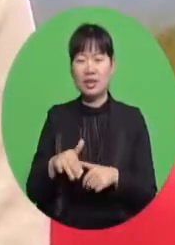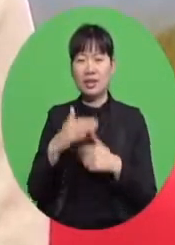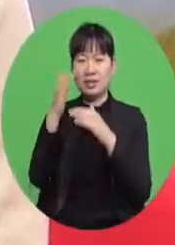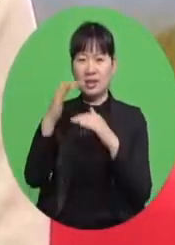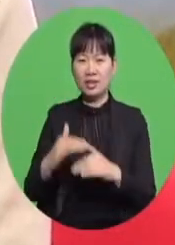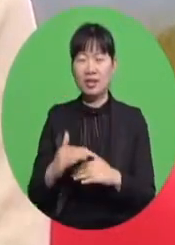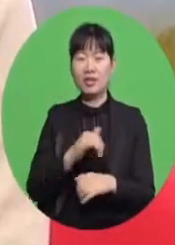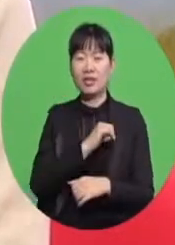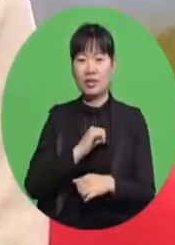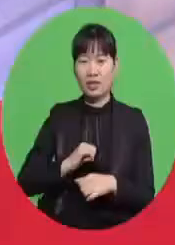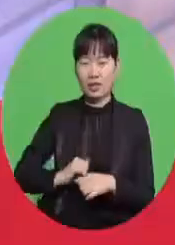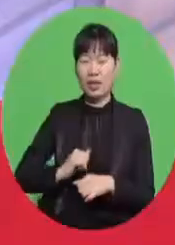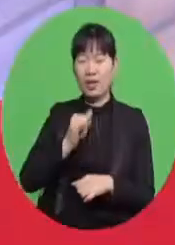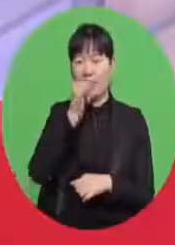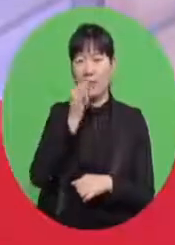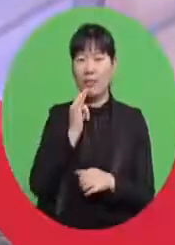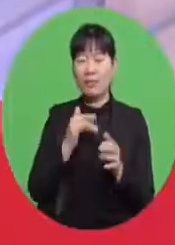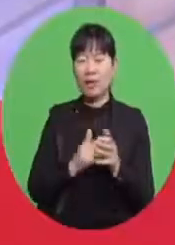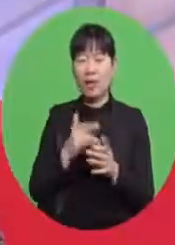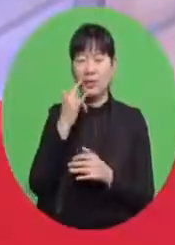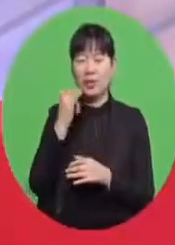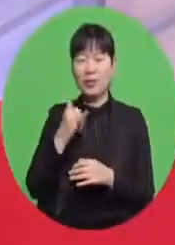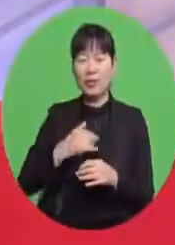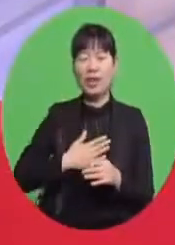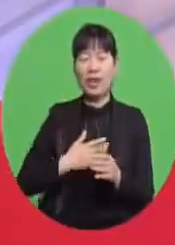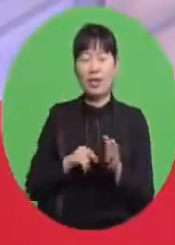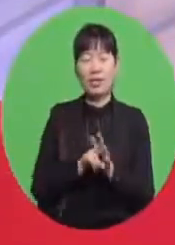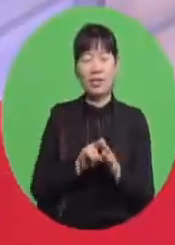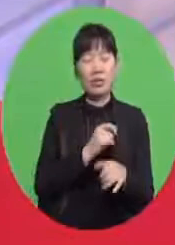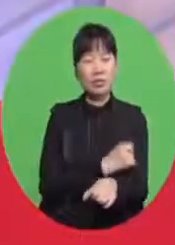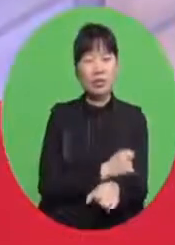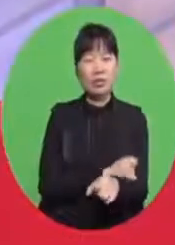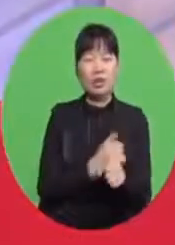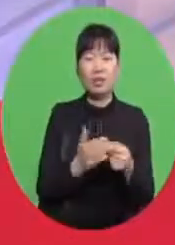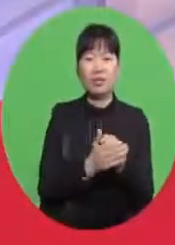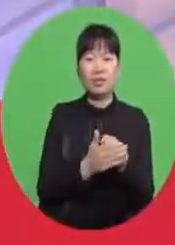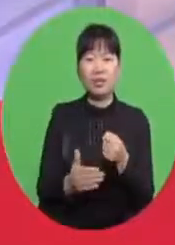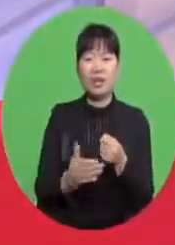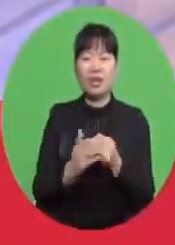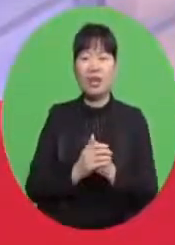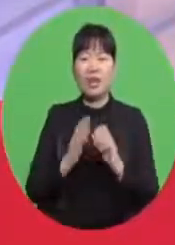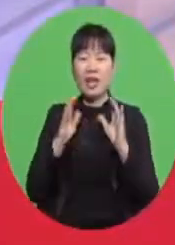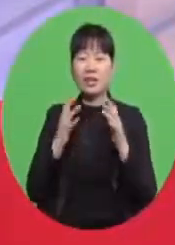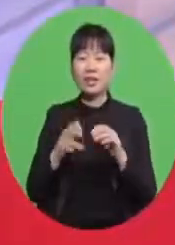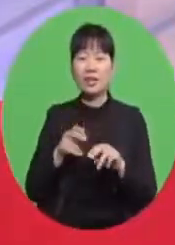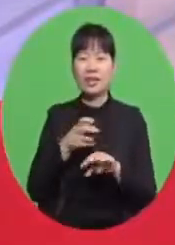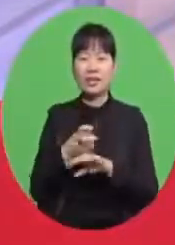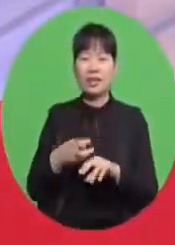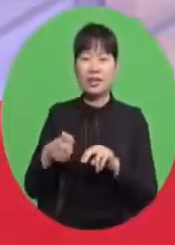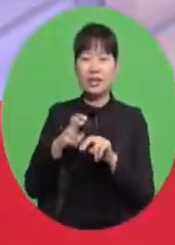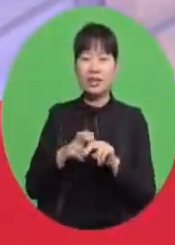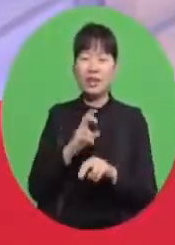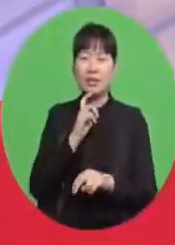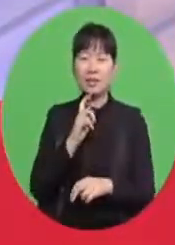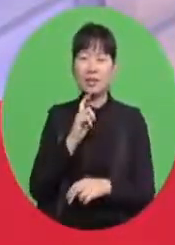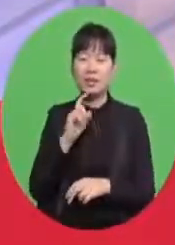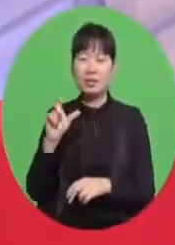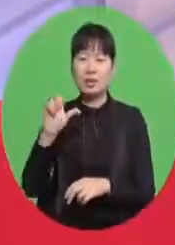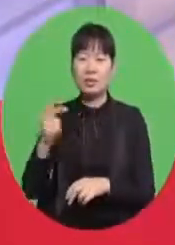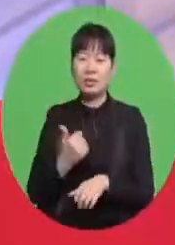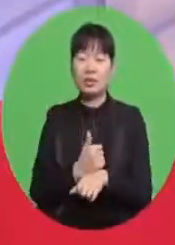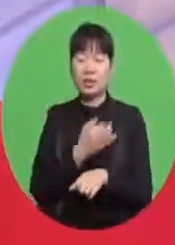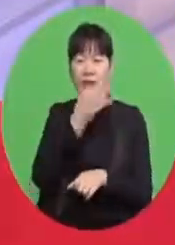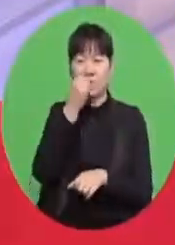과정은 견딜 수 있어야 되는 거예요. 또 부모가 자기들을 위해서 이렇게 고생을 하잖아요. 그럼 아이들이 차 타서 한 10분, 15분을 아 신난다